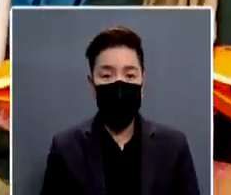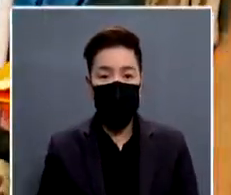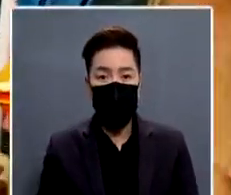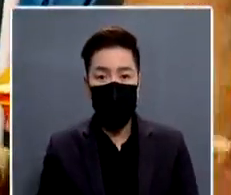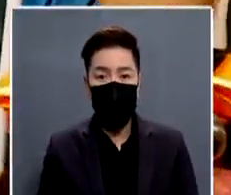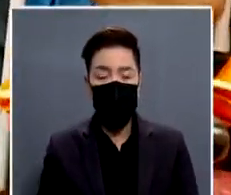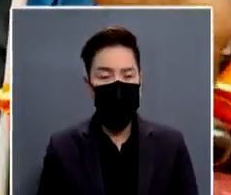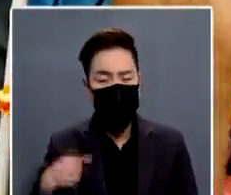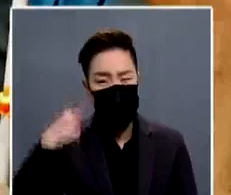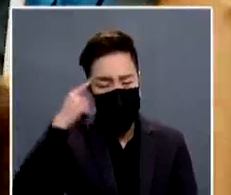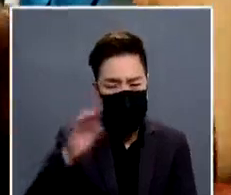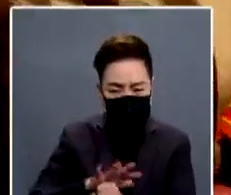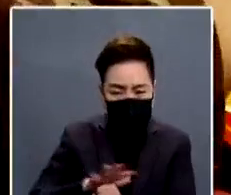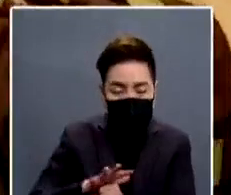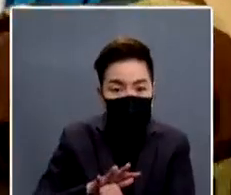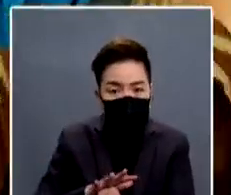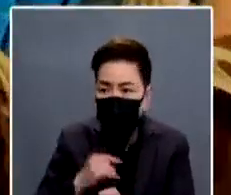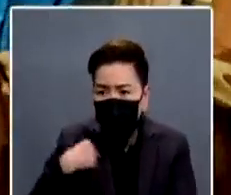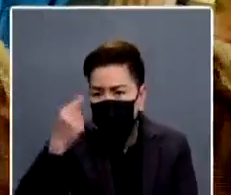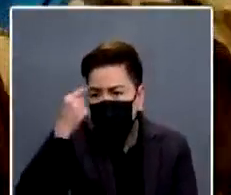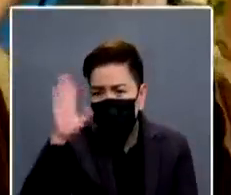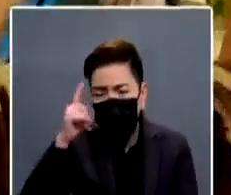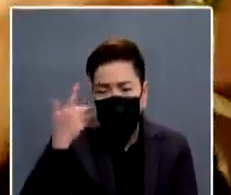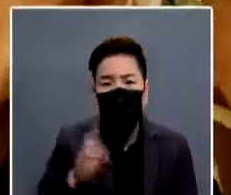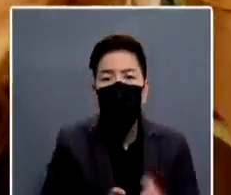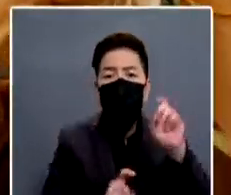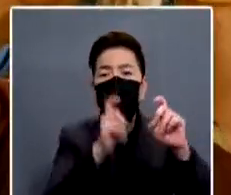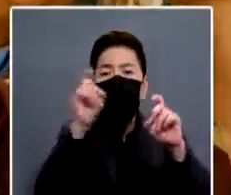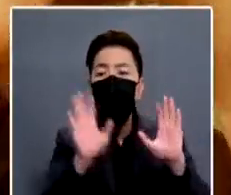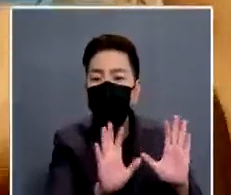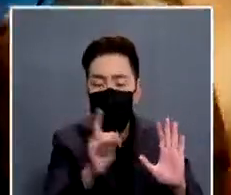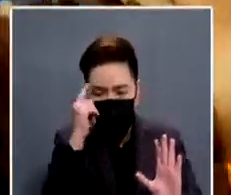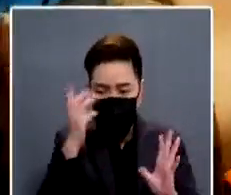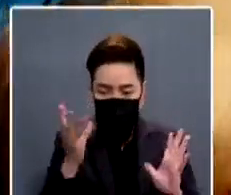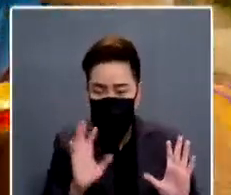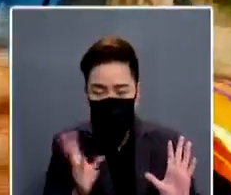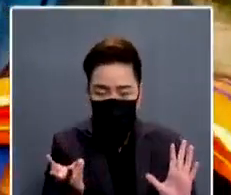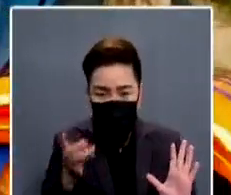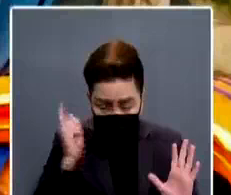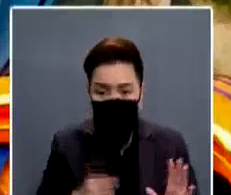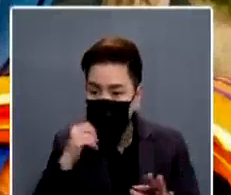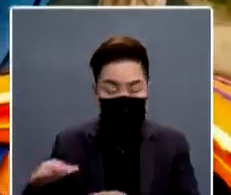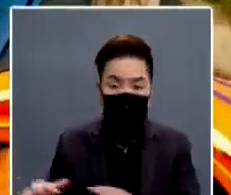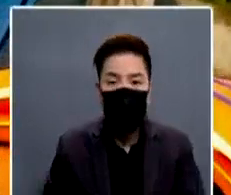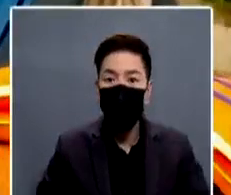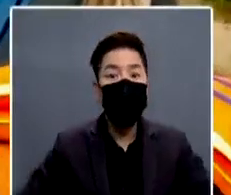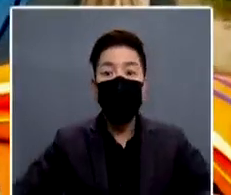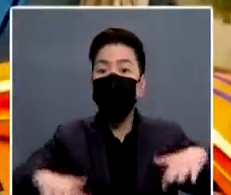ราก็นึกว่าท่วมไม่มากไงก็เลยเอาแฝงไว้เราก็นึกว่าจะนั่นเนี่ยเอาแฝงมาแต่นั่นไปแล้วไม่พ้น